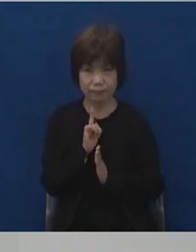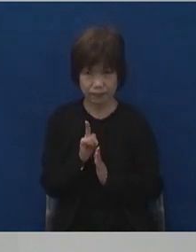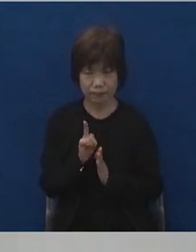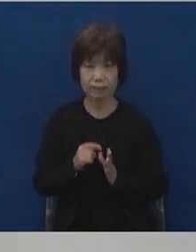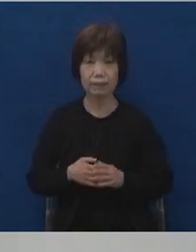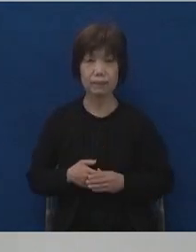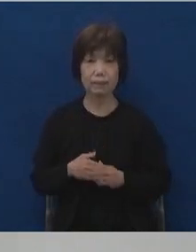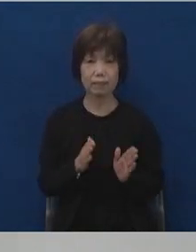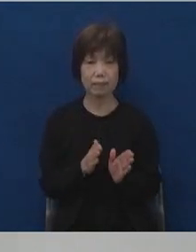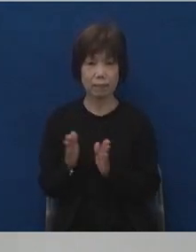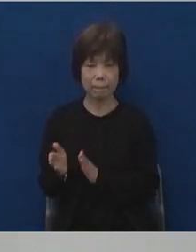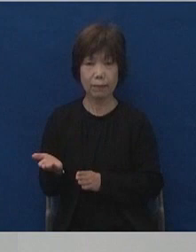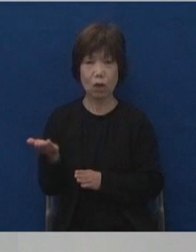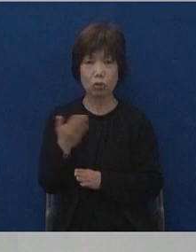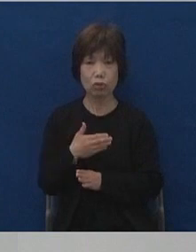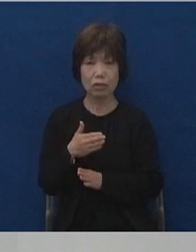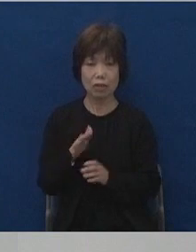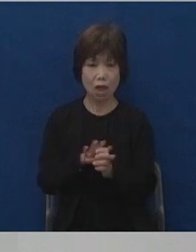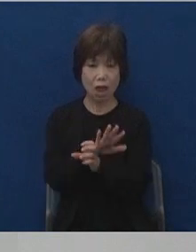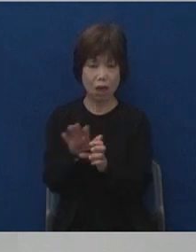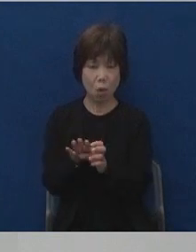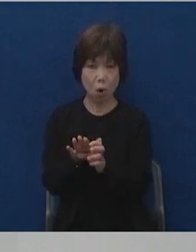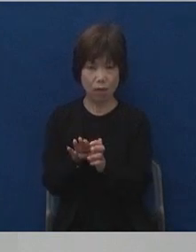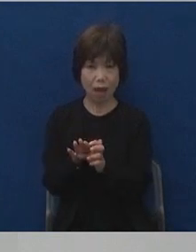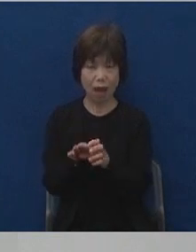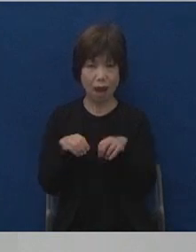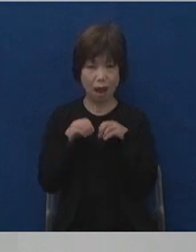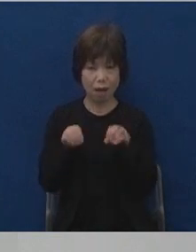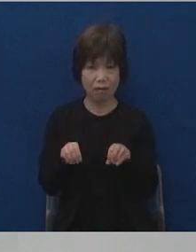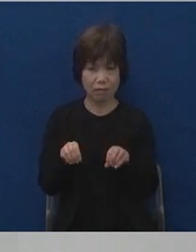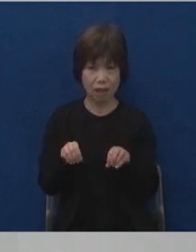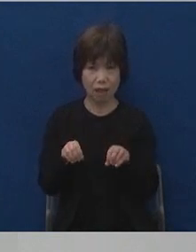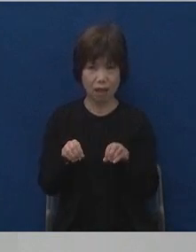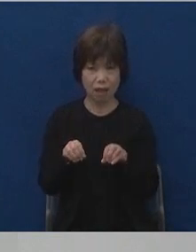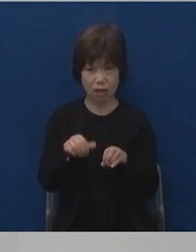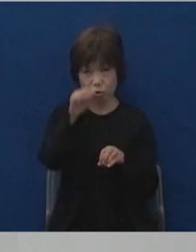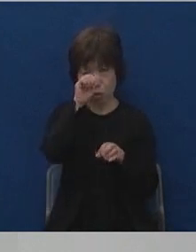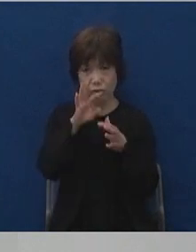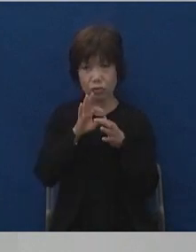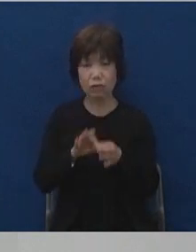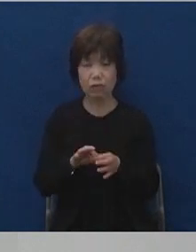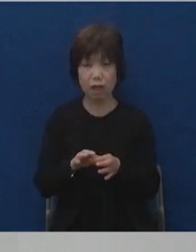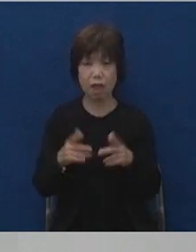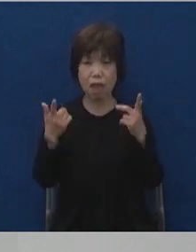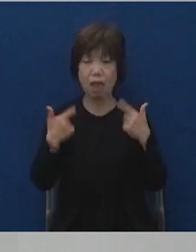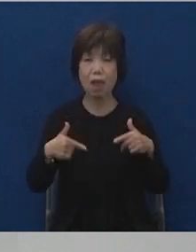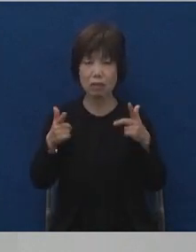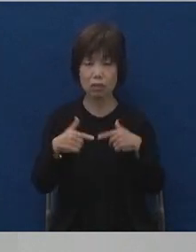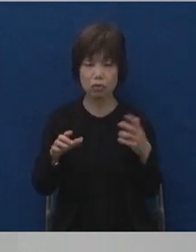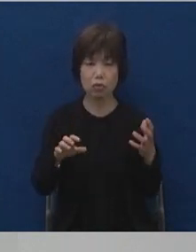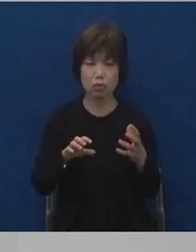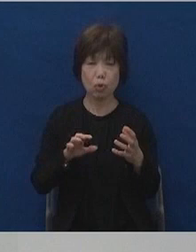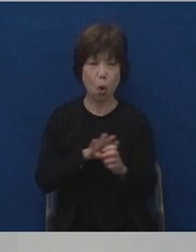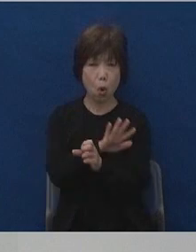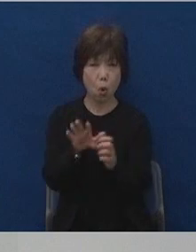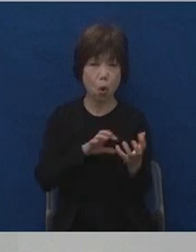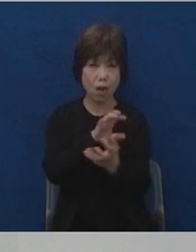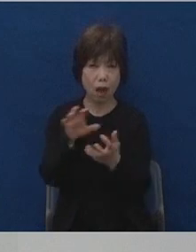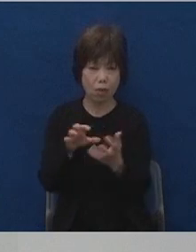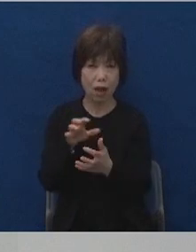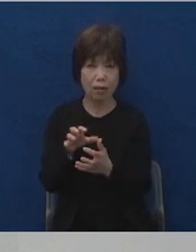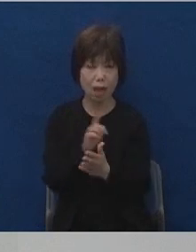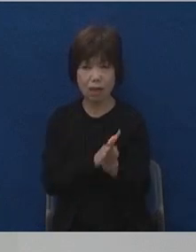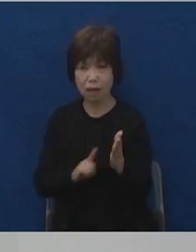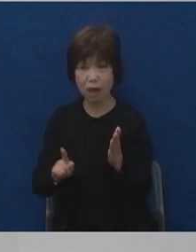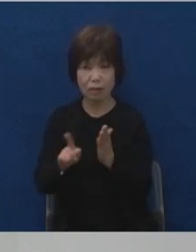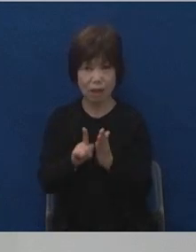次に、新型コロナウイルス感染症について申し上げます。連日、コロナ禍の中で最前線